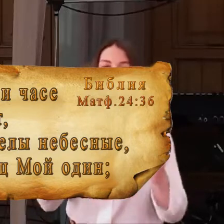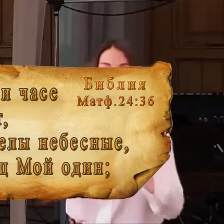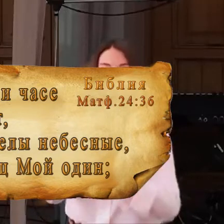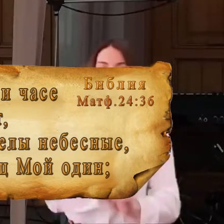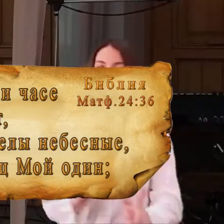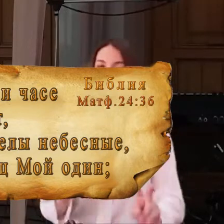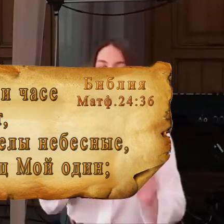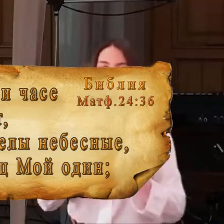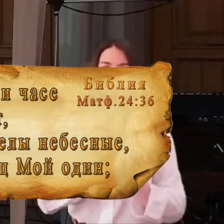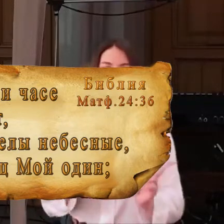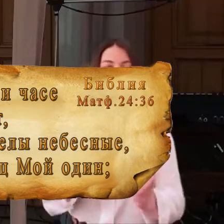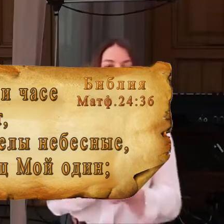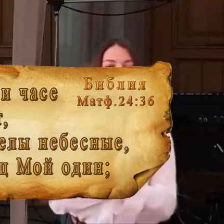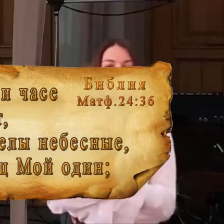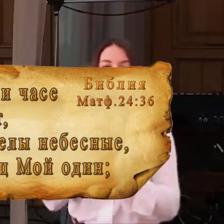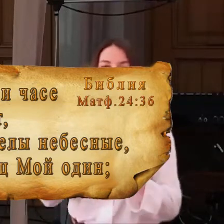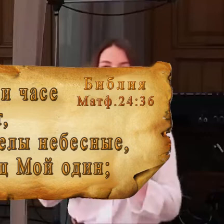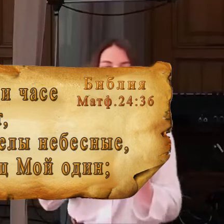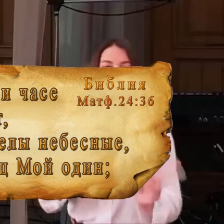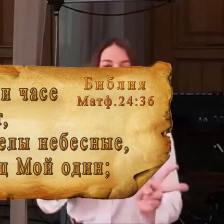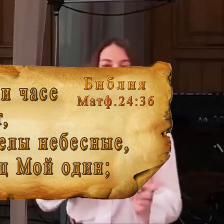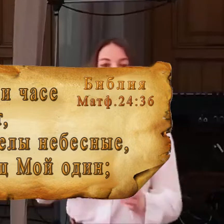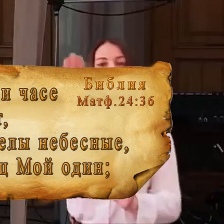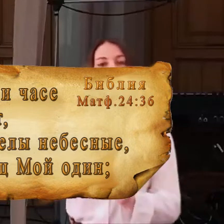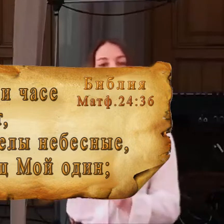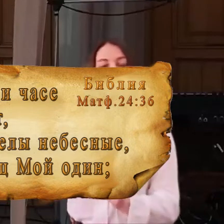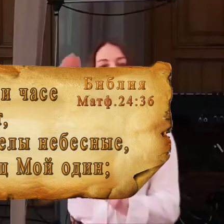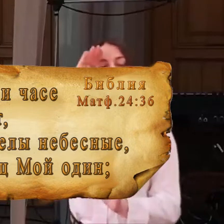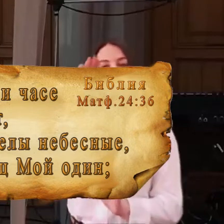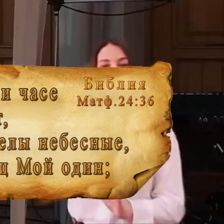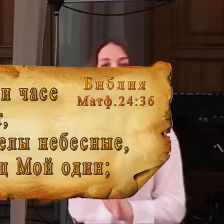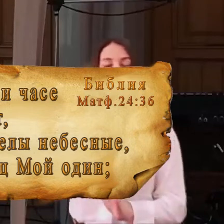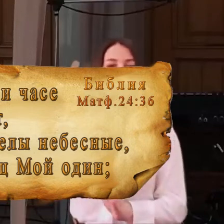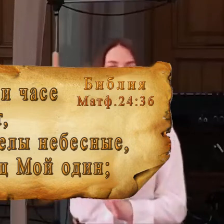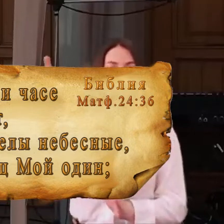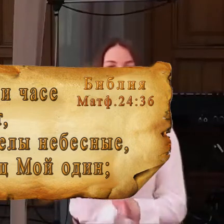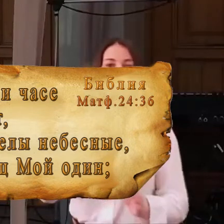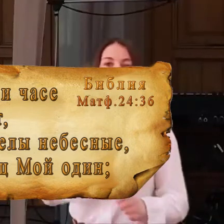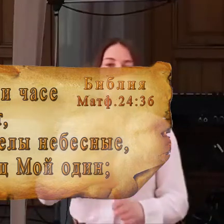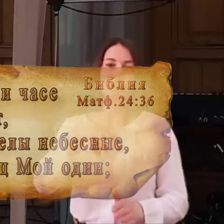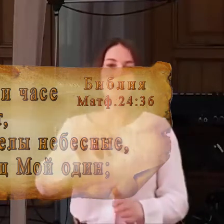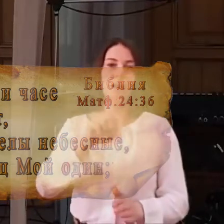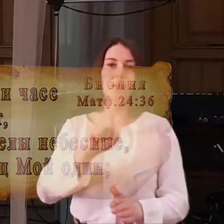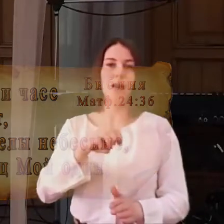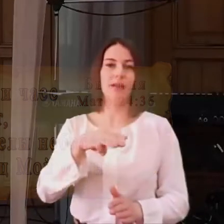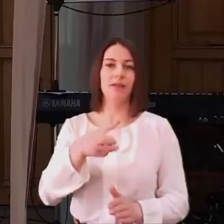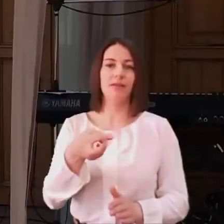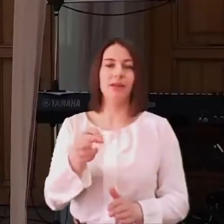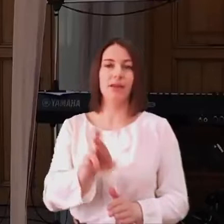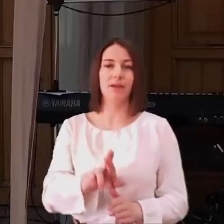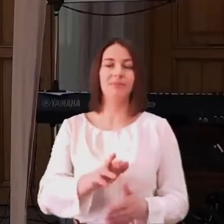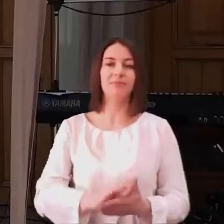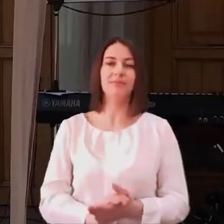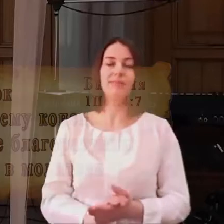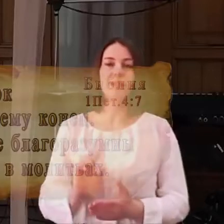ни ангелы небесные, а только Отец мой один, говорит Евангелие от Матфея, 24 глава, 38 стих.